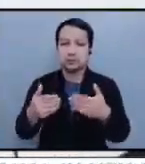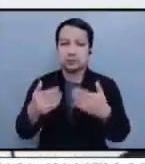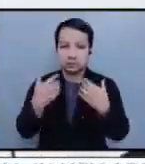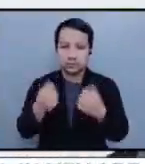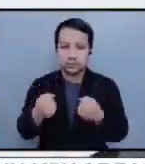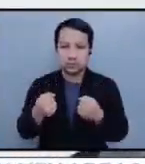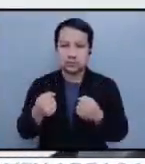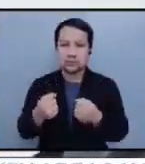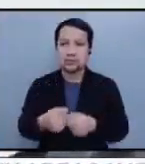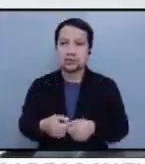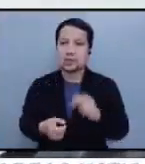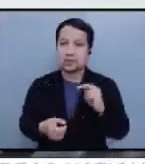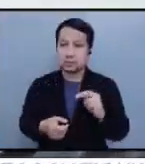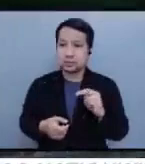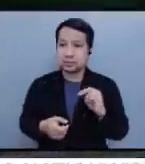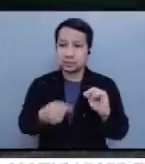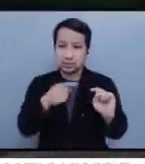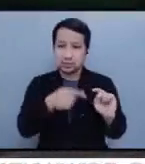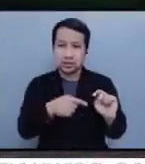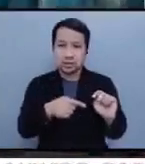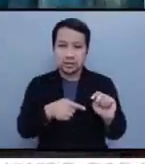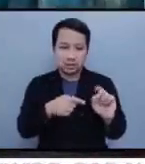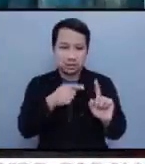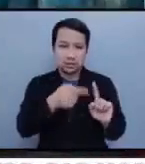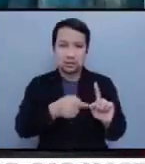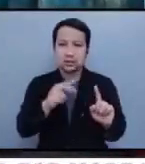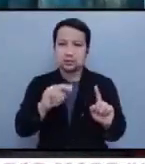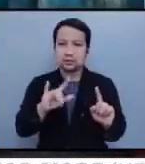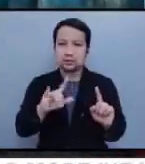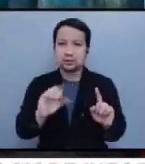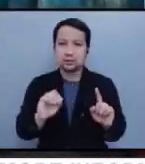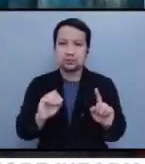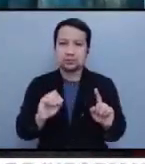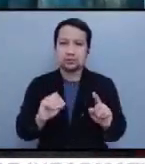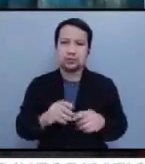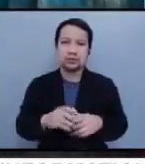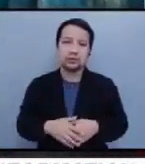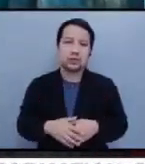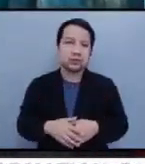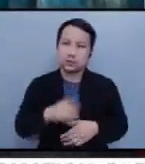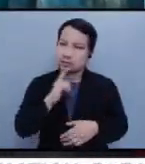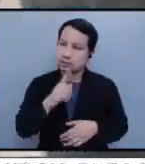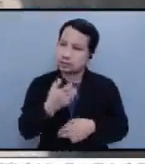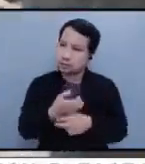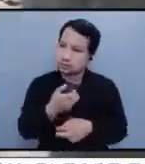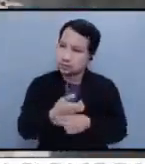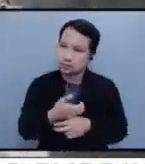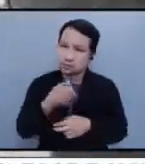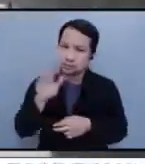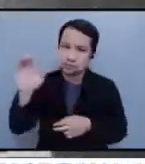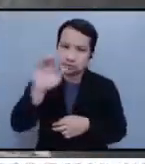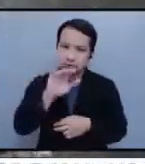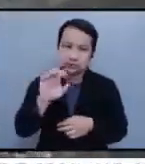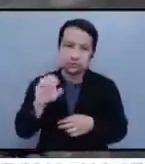ni Nilo. Halos nasa ED talaga. Umextra ako kung saan-saan ako umextra sa Maynila.